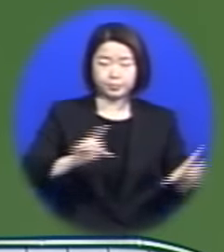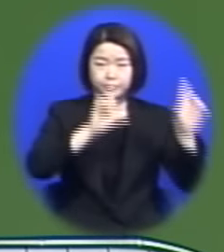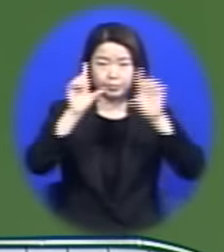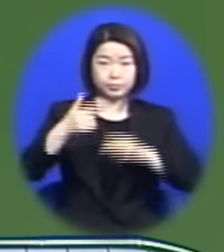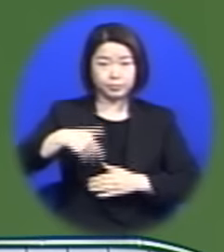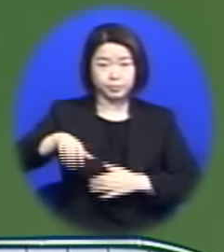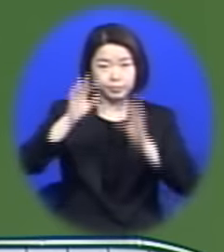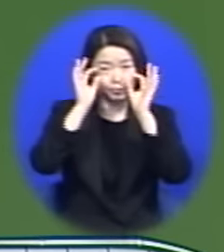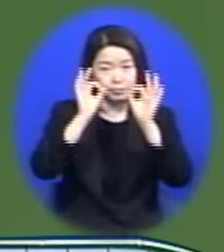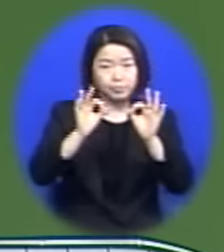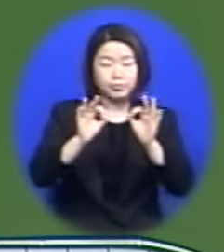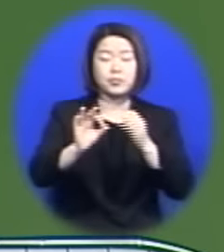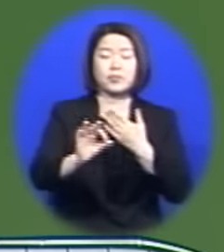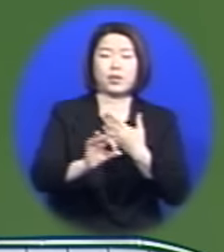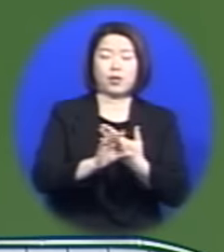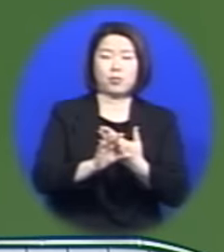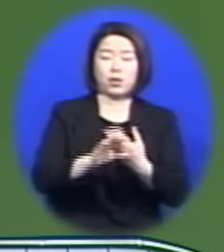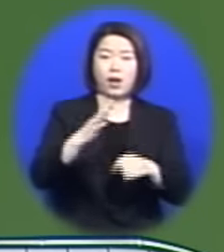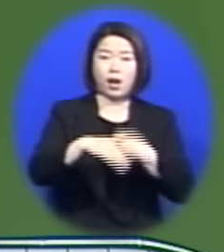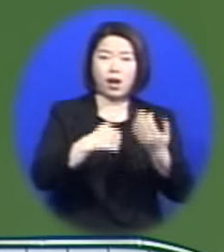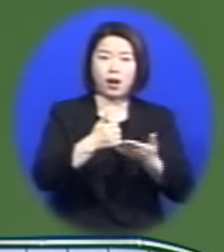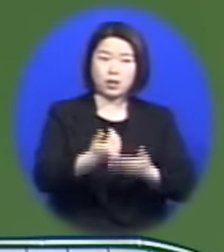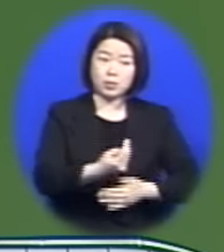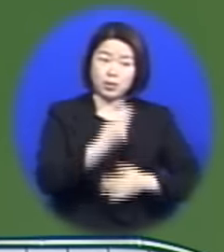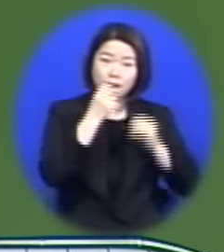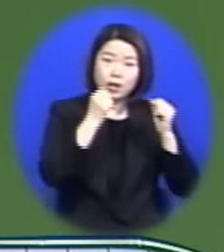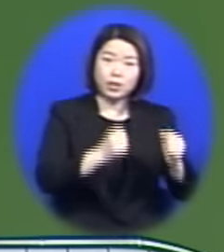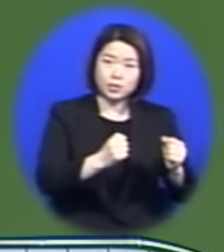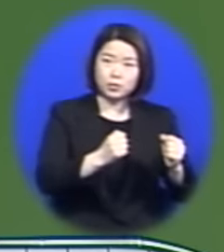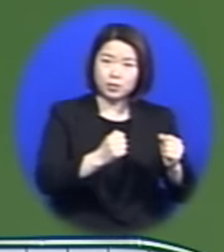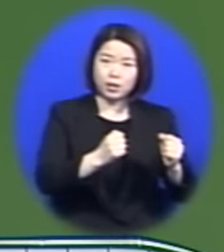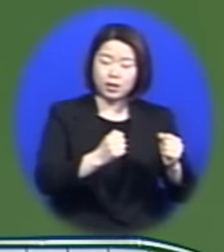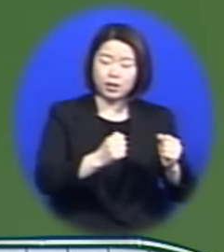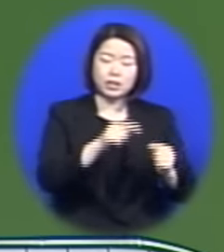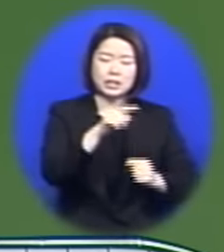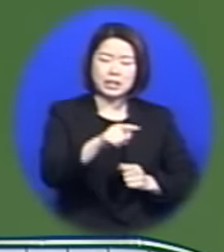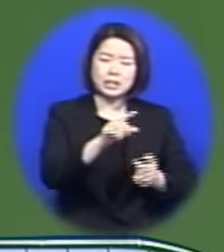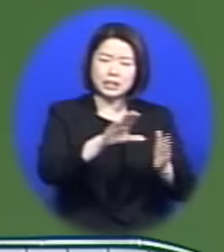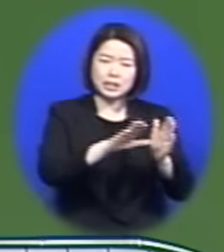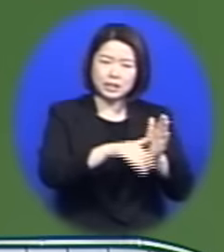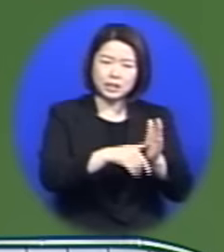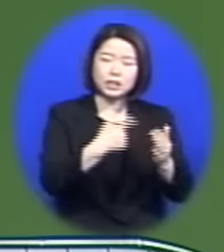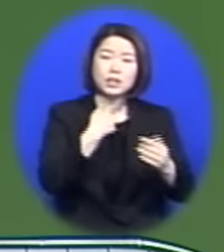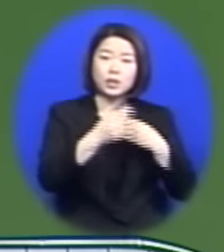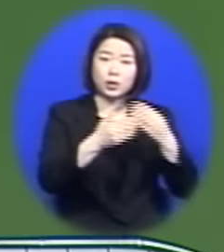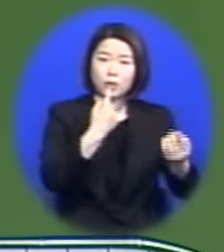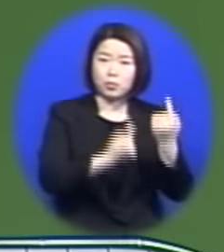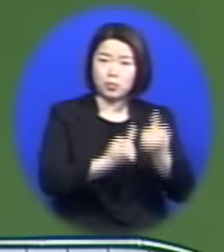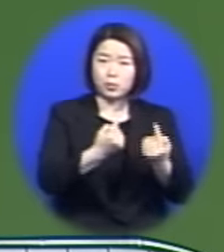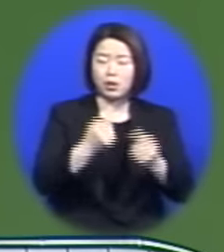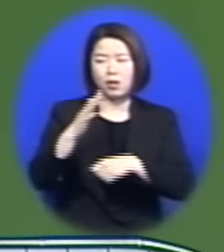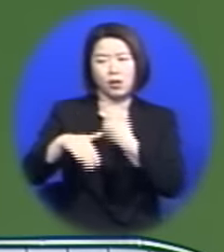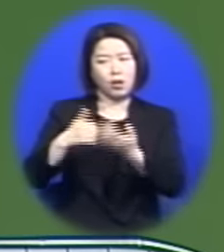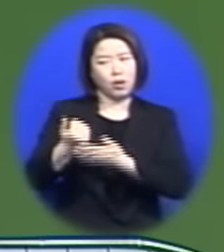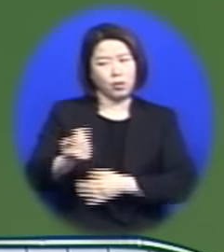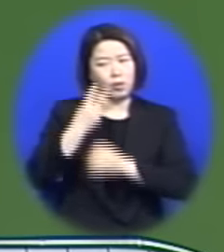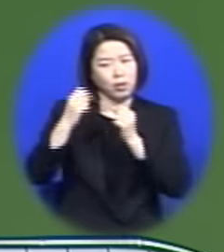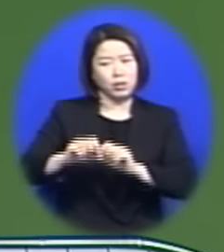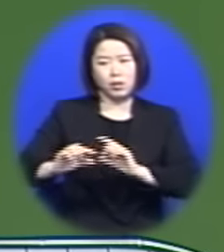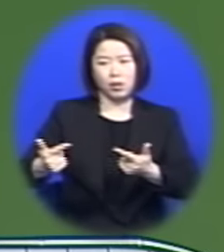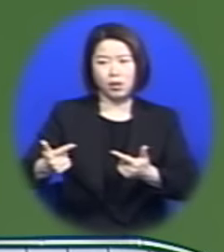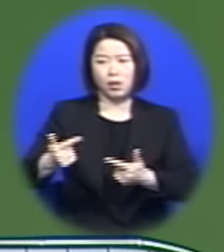계시구나 이런 경험을 할 때보다 하나님이 안 계신가 봐 하나님이 살아 계시면 어떻게 이런 일이 벌어질 수